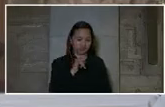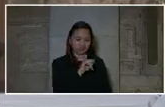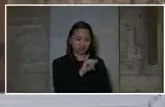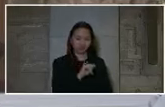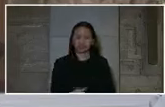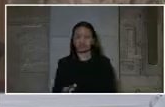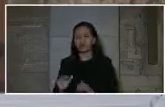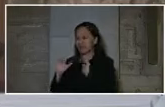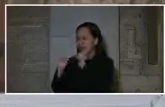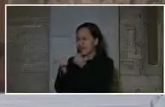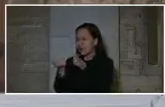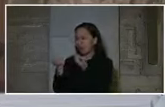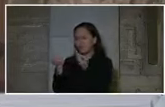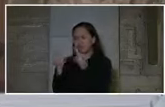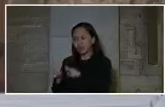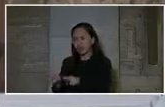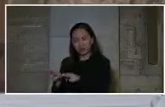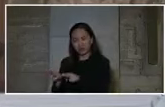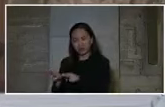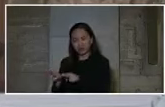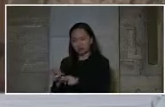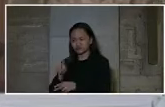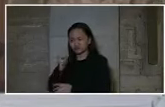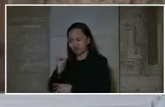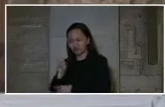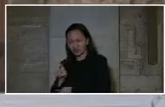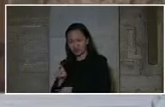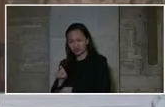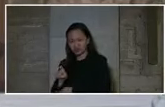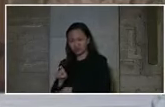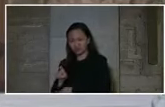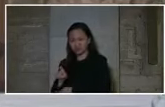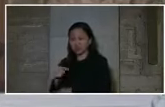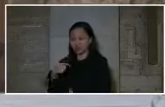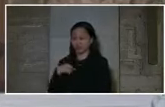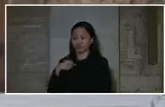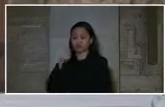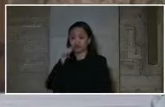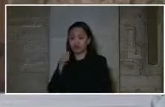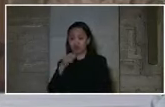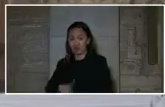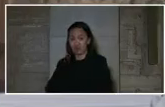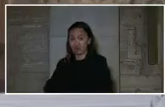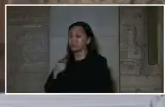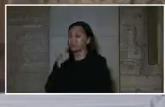"Paano mangyayari ito, gayong ako'y dalaga?" tanong ni Maria.